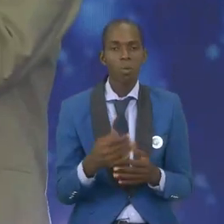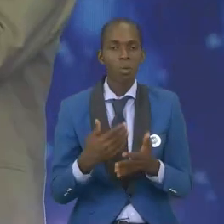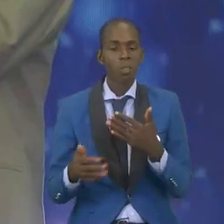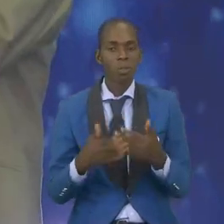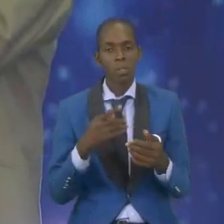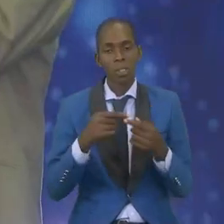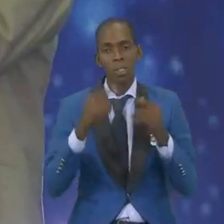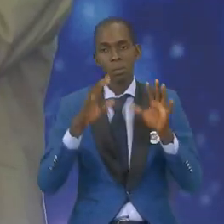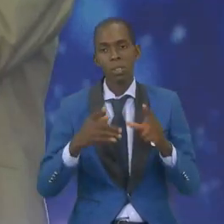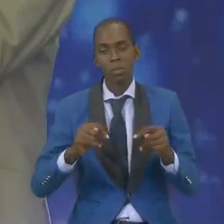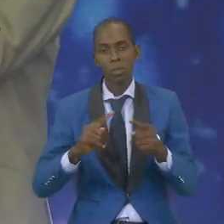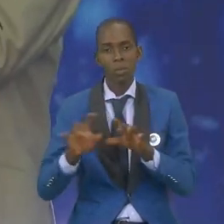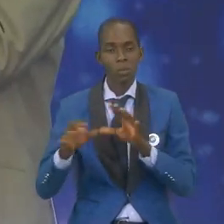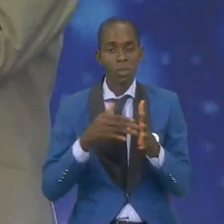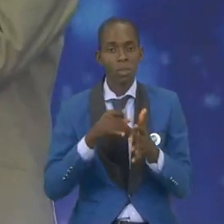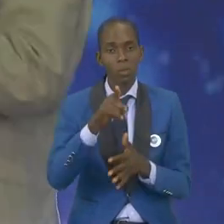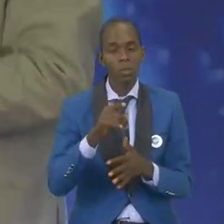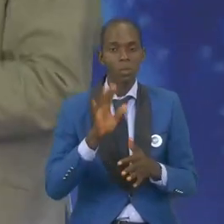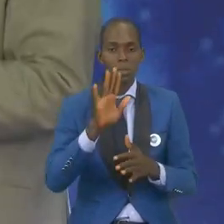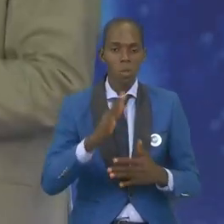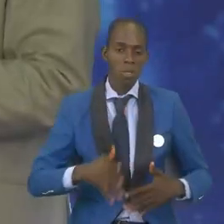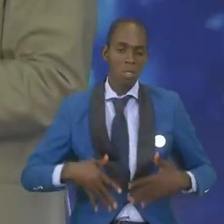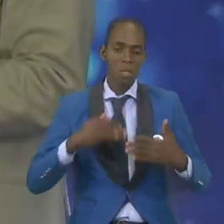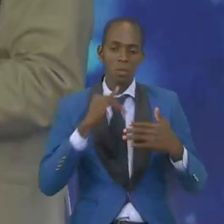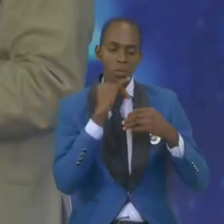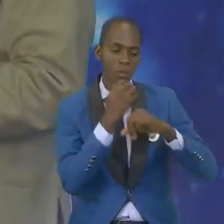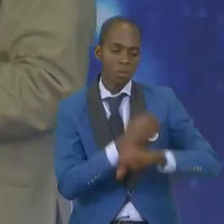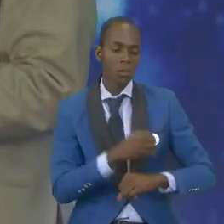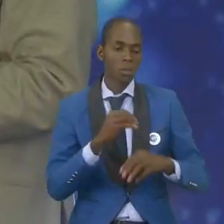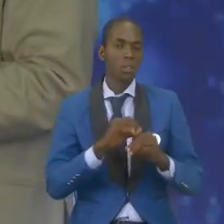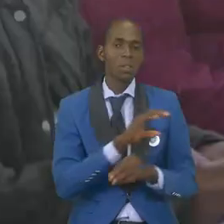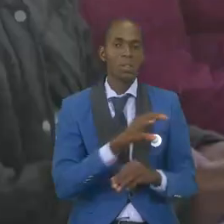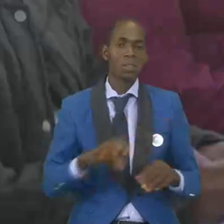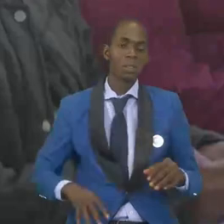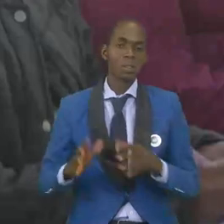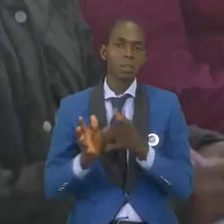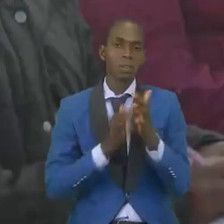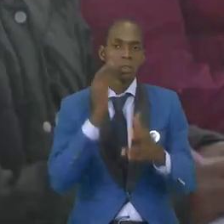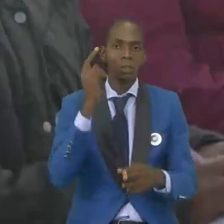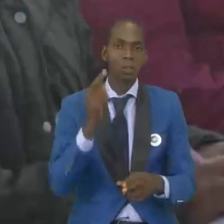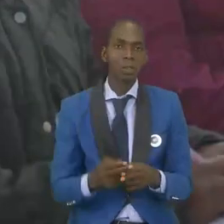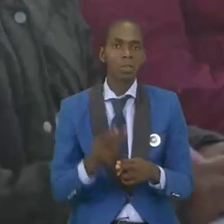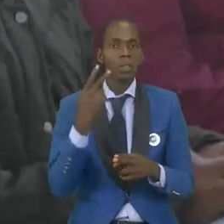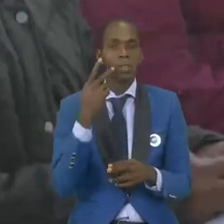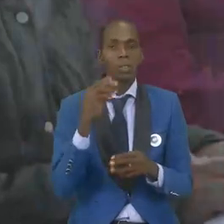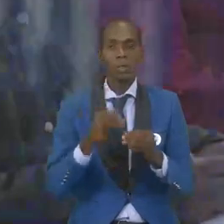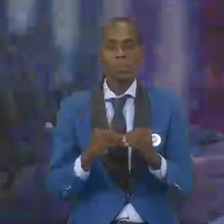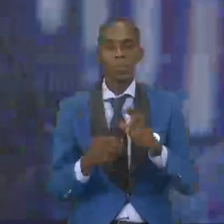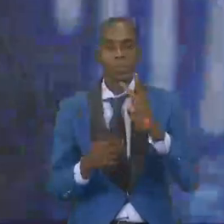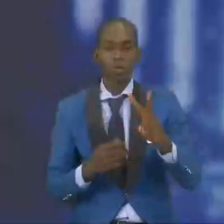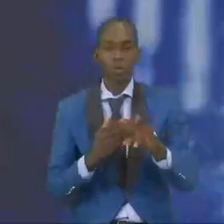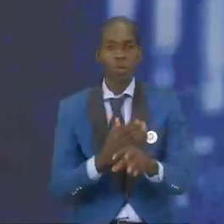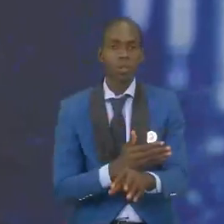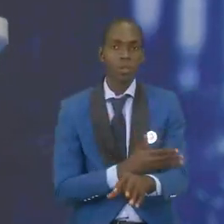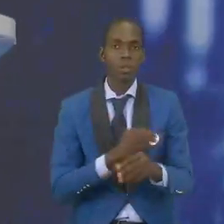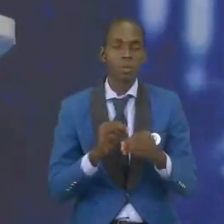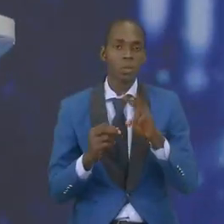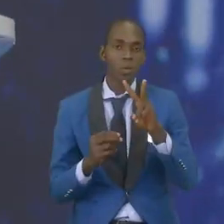plan, quel que soit leur complot, quel que soit ce qu'ils exécutent, ta vie est sécurisée en Christ au nom